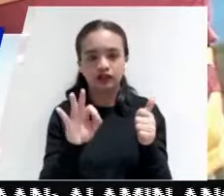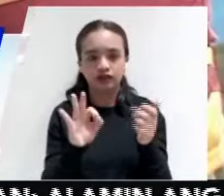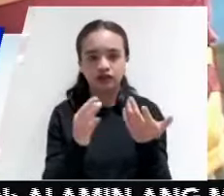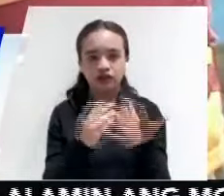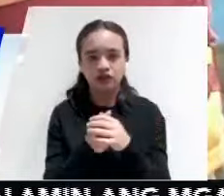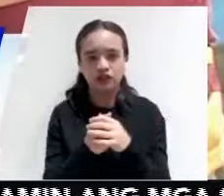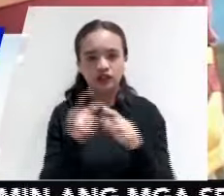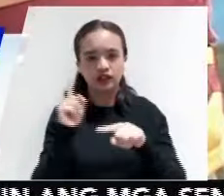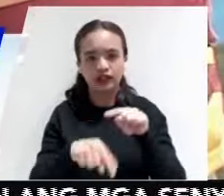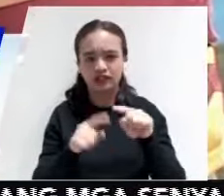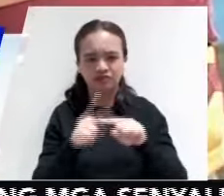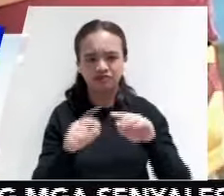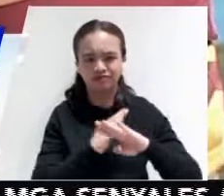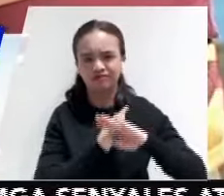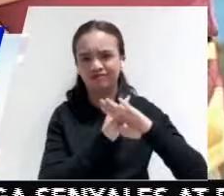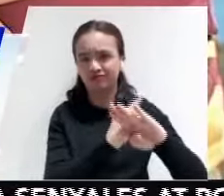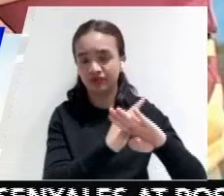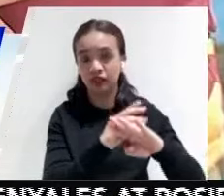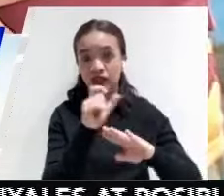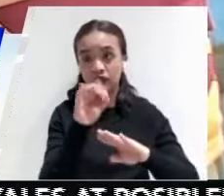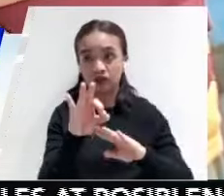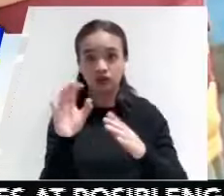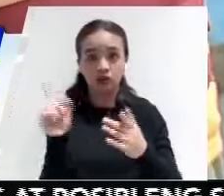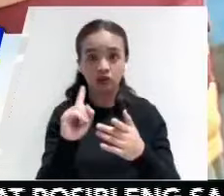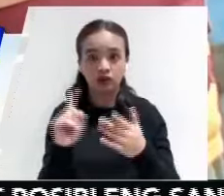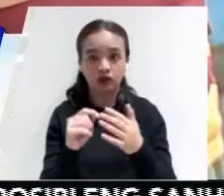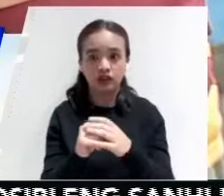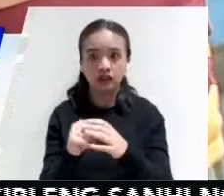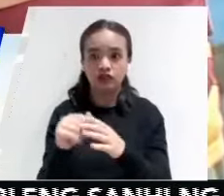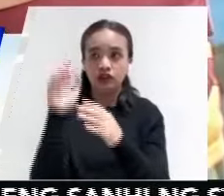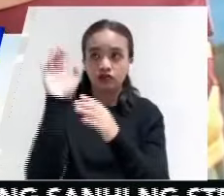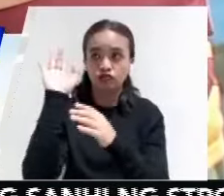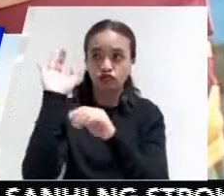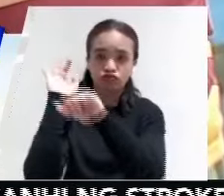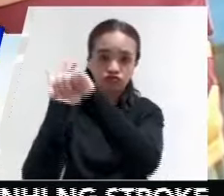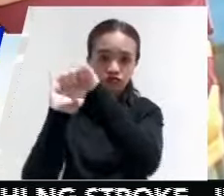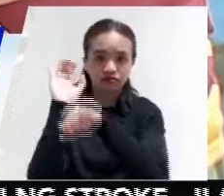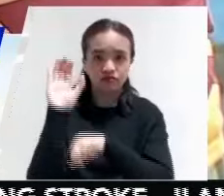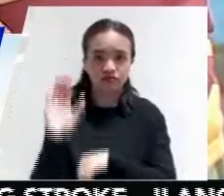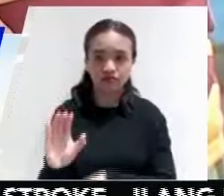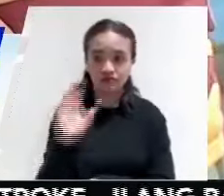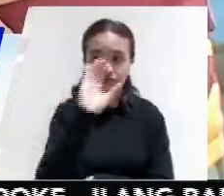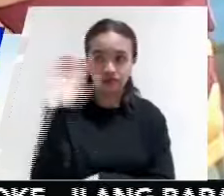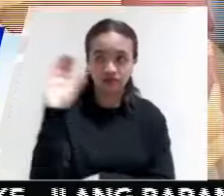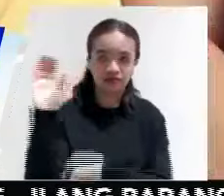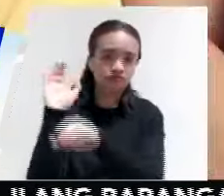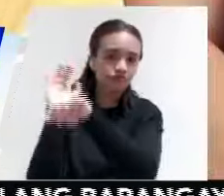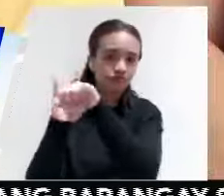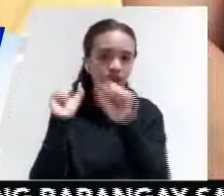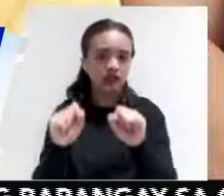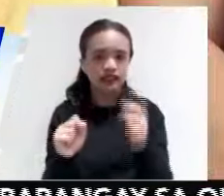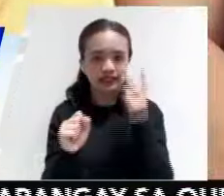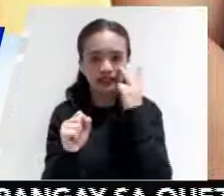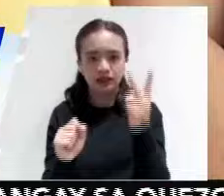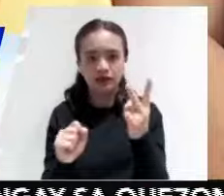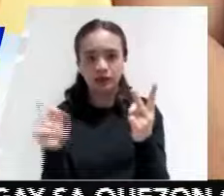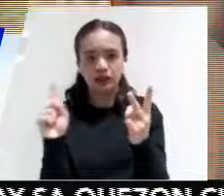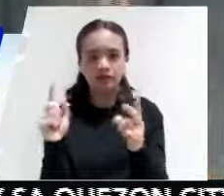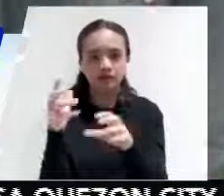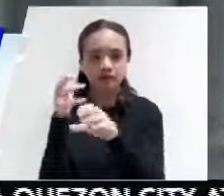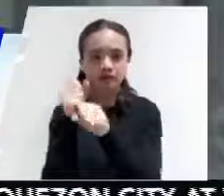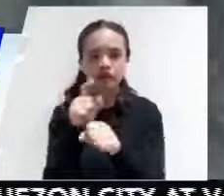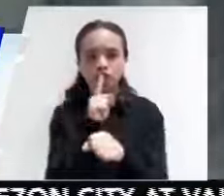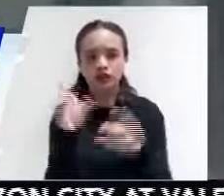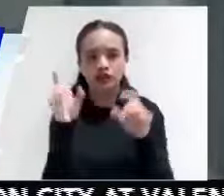yan, lalo't pag hinawakan ng kanyang krus. So sa krus pa lang, makikita po natin nilalambitinan, buhay-buhay po kung tawagin